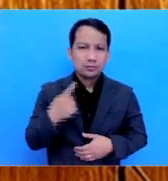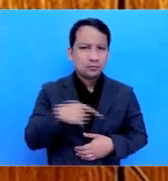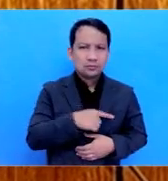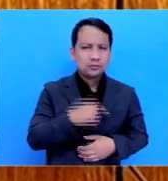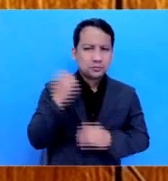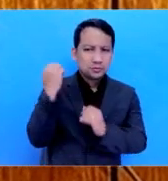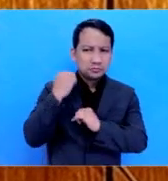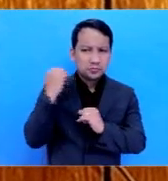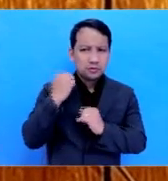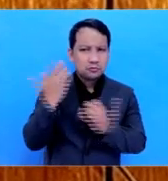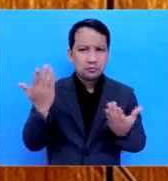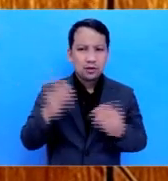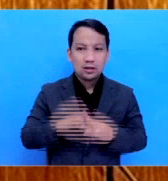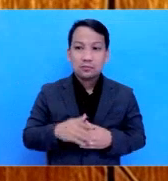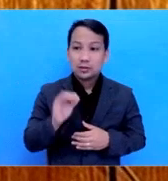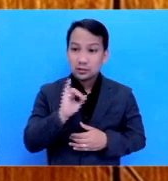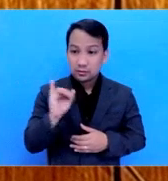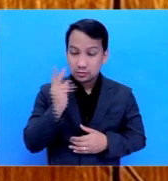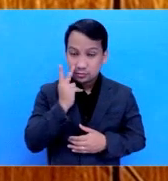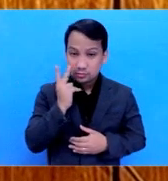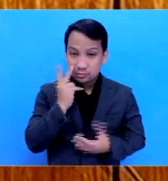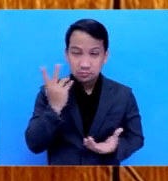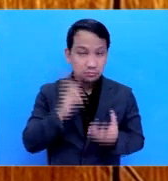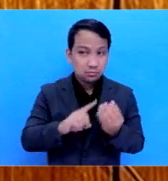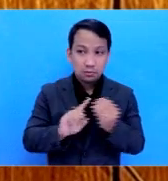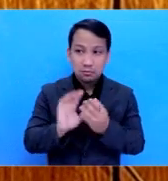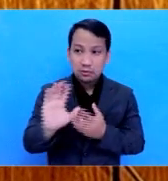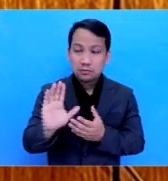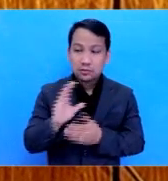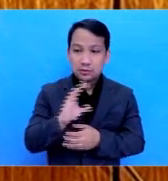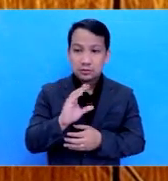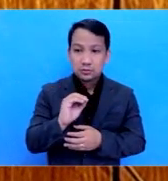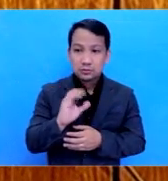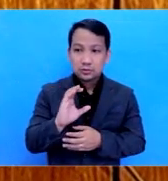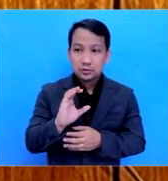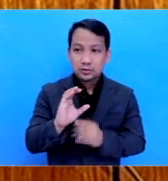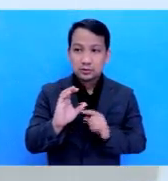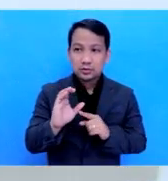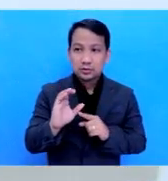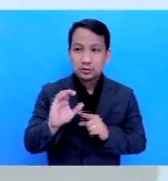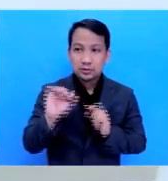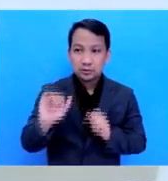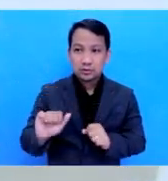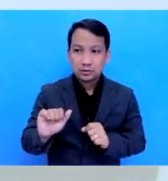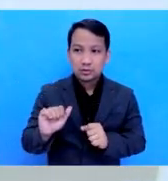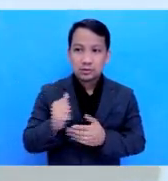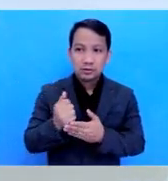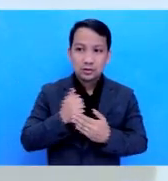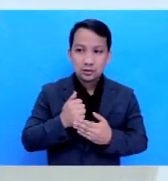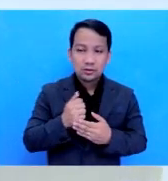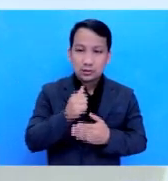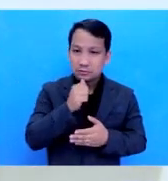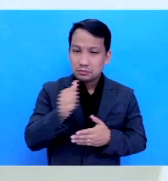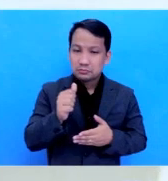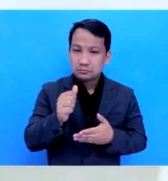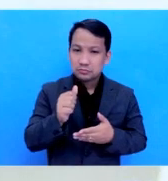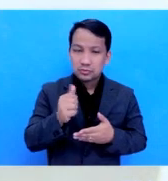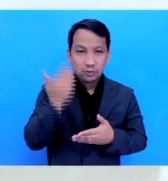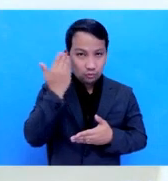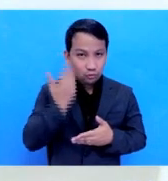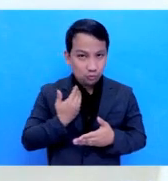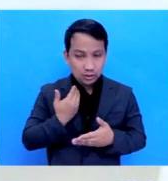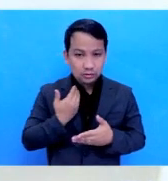objections unless the COCs would have incomplete records